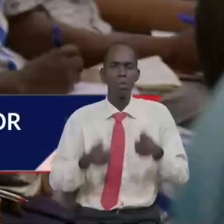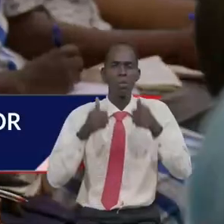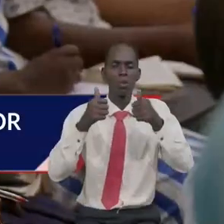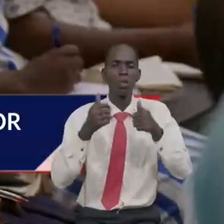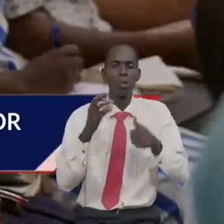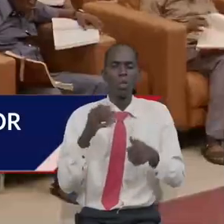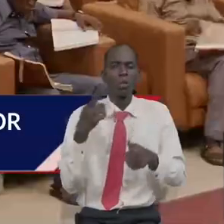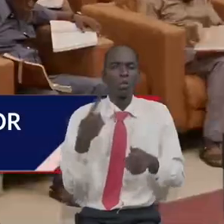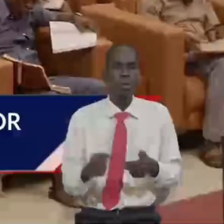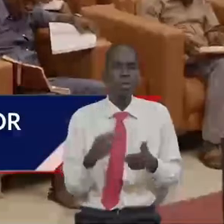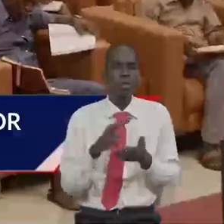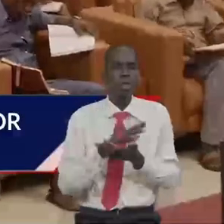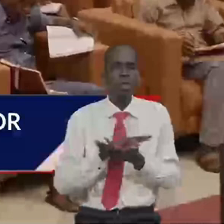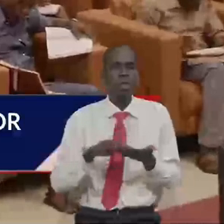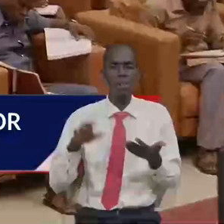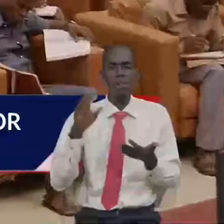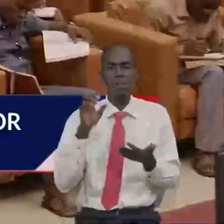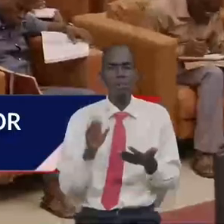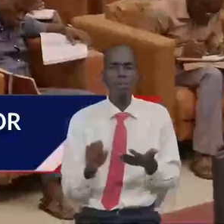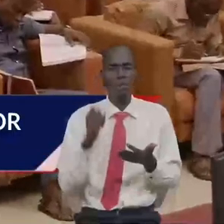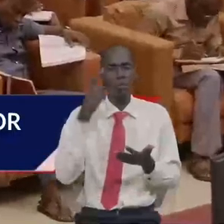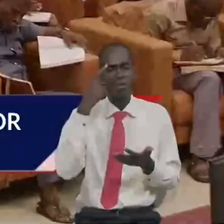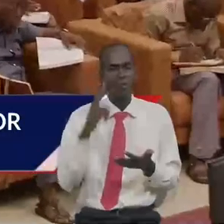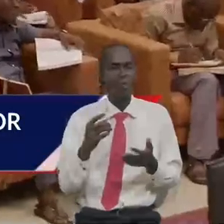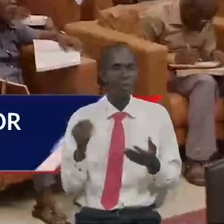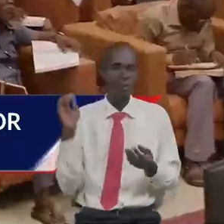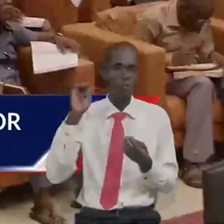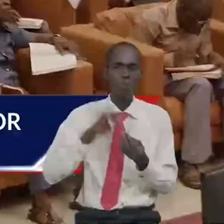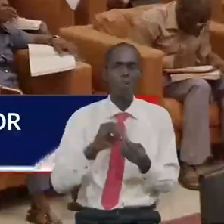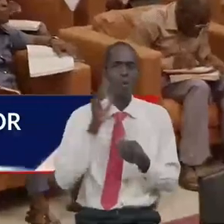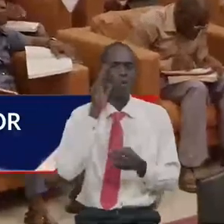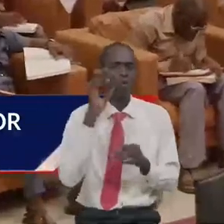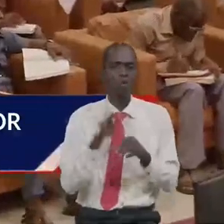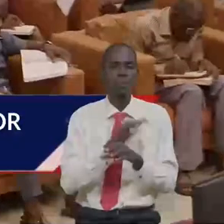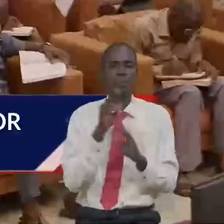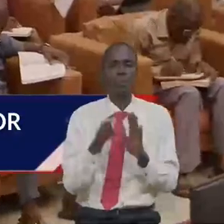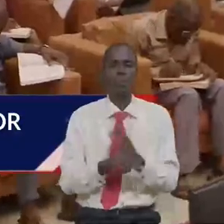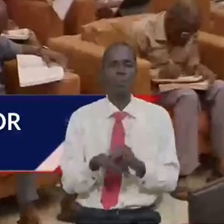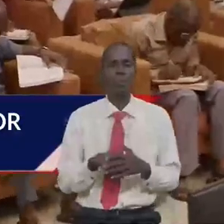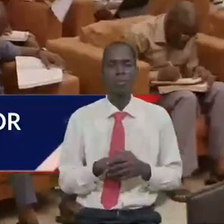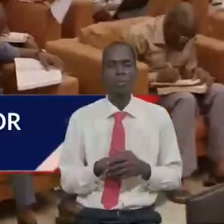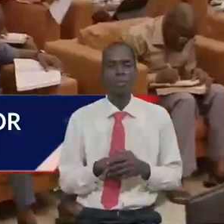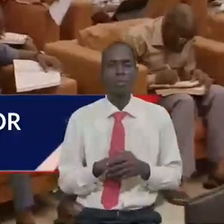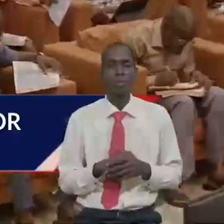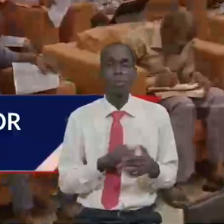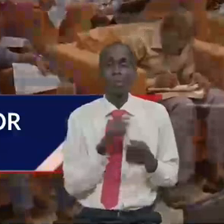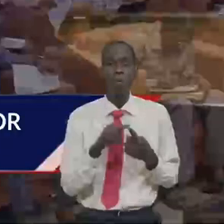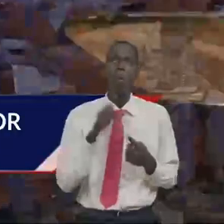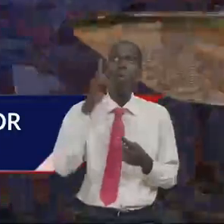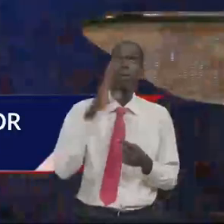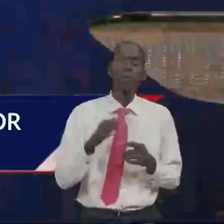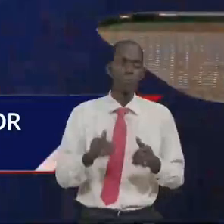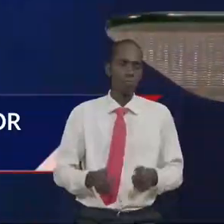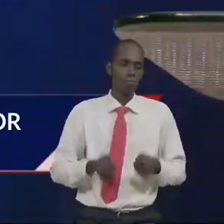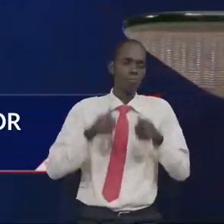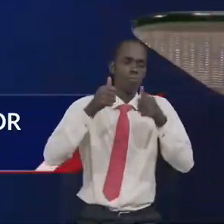la promotion du juste pour plus de fructification. Pourquoi Dieu nous